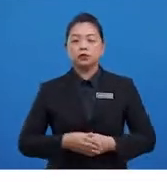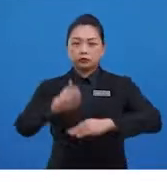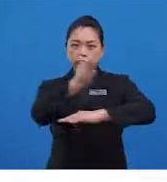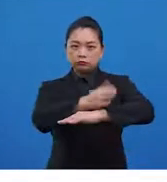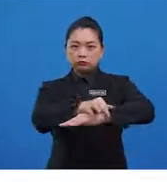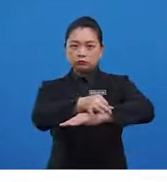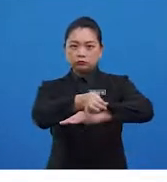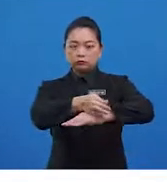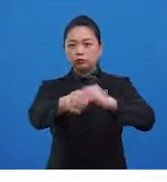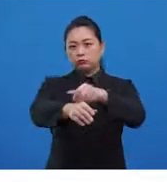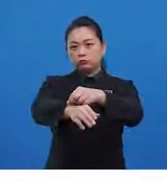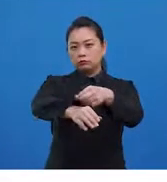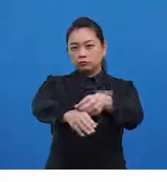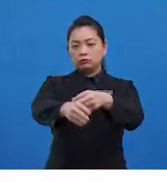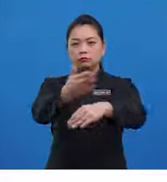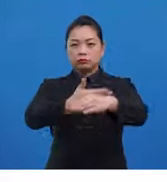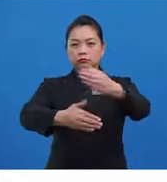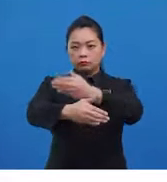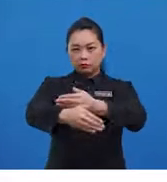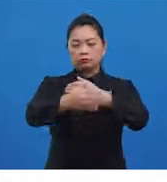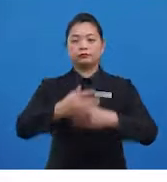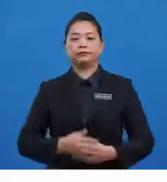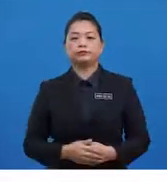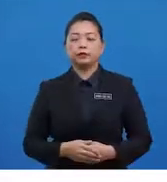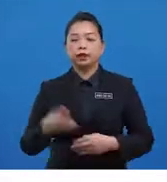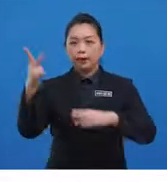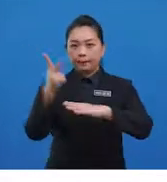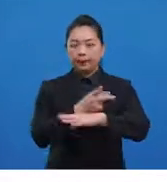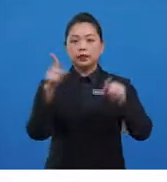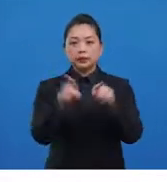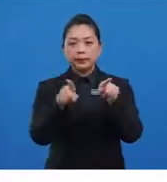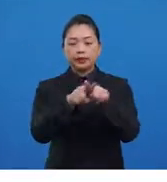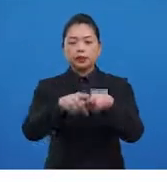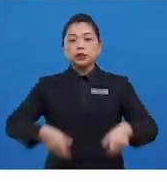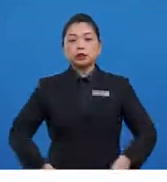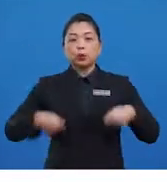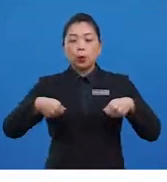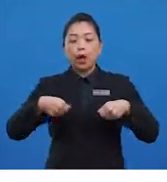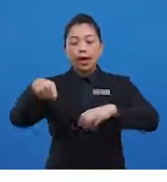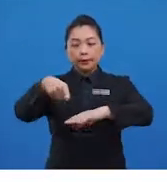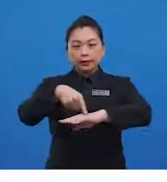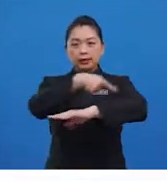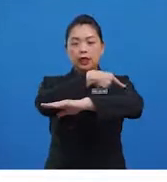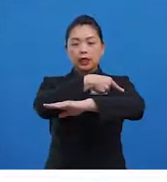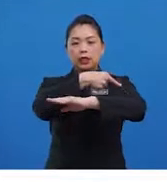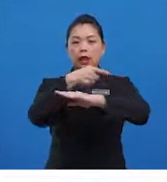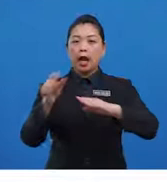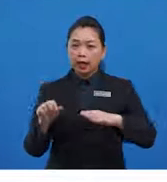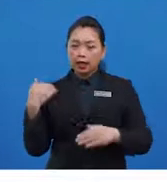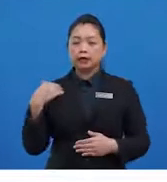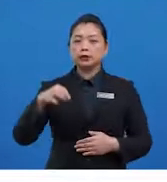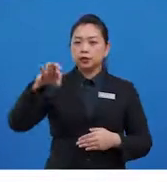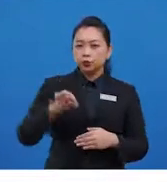panjang. Biasanya baju ini dipakai bersama-sama seluar panjang, bersulam di kaki